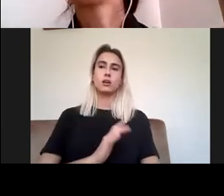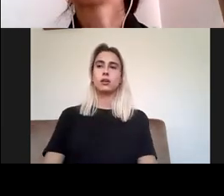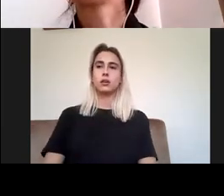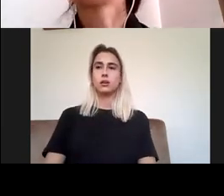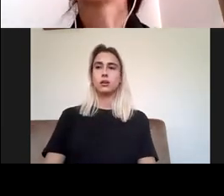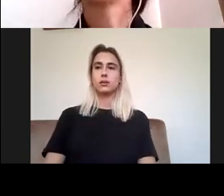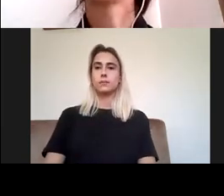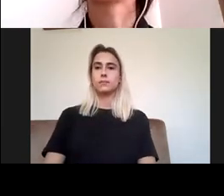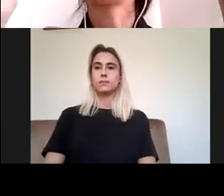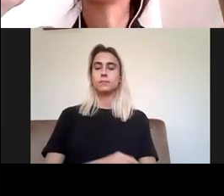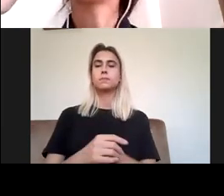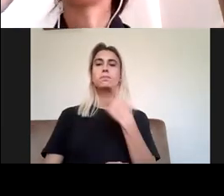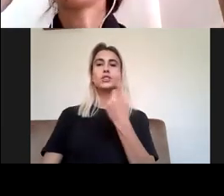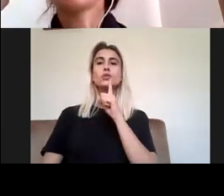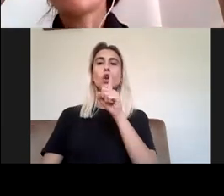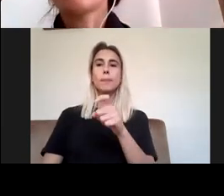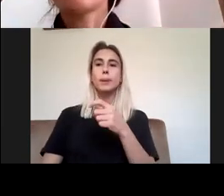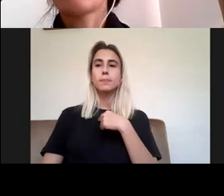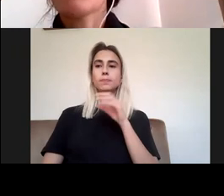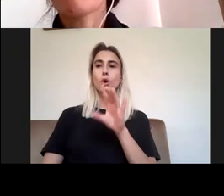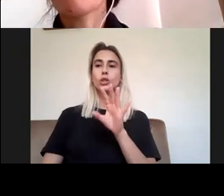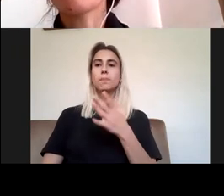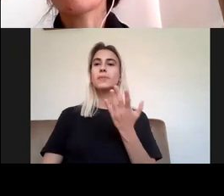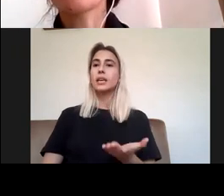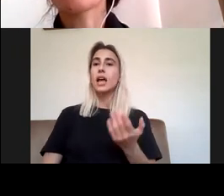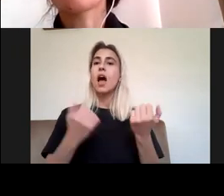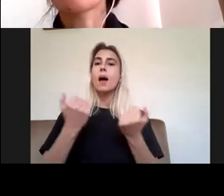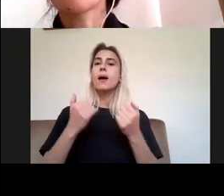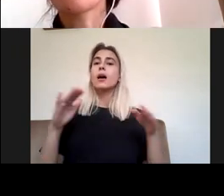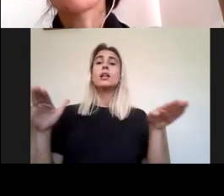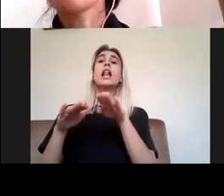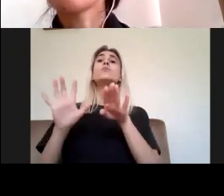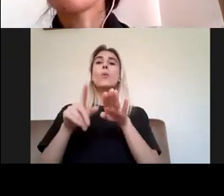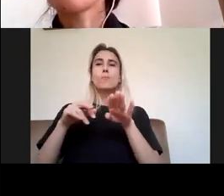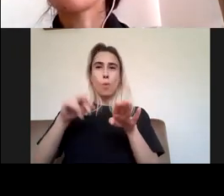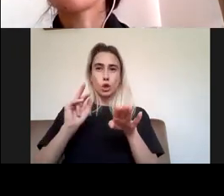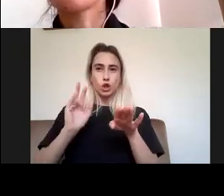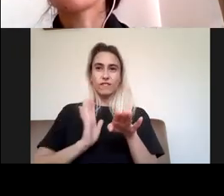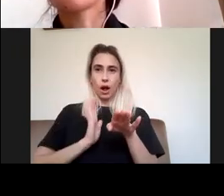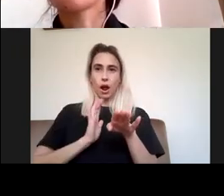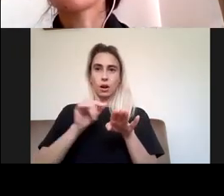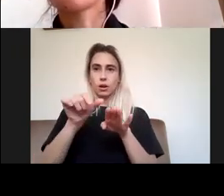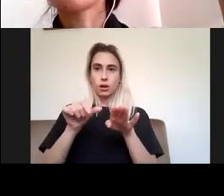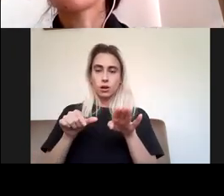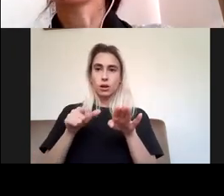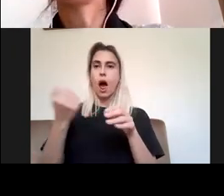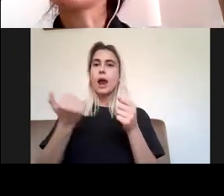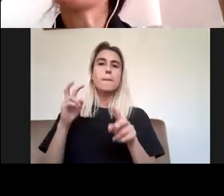şey sorabilir miyim burada hocam? Tabii Ilgın. Yani yanaşmıyorsa, arada boşluk varsa o zaman zaten araca